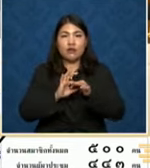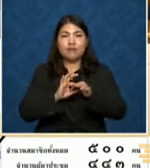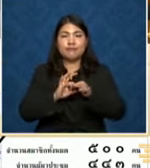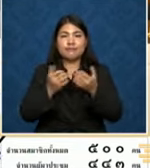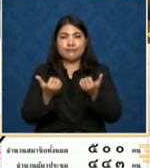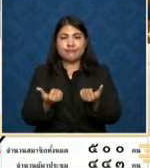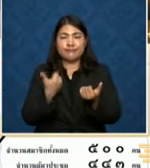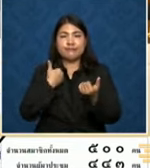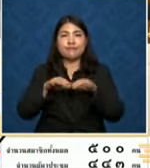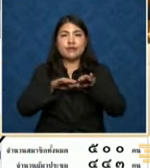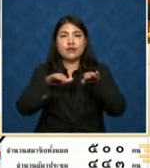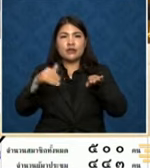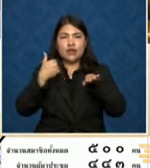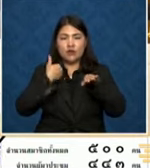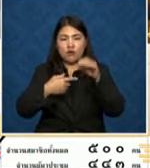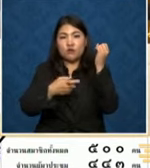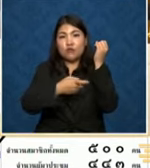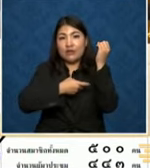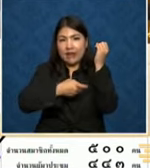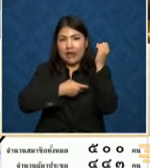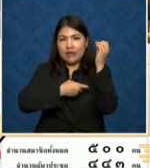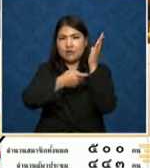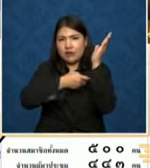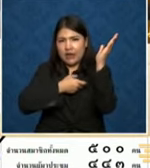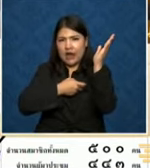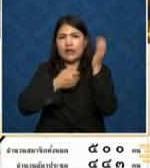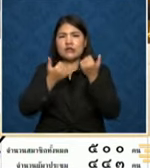ดคล้องและสอดรับกับ